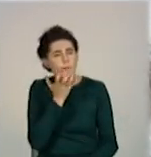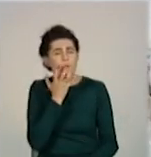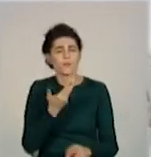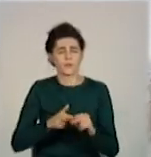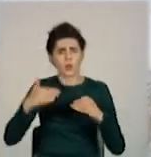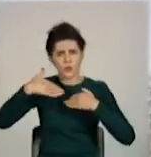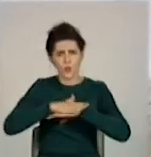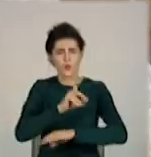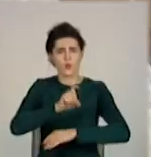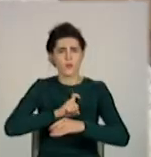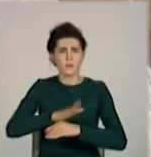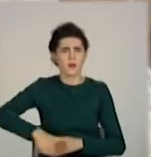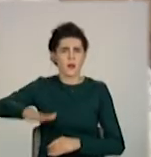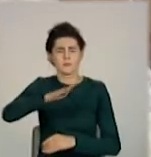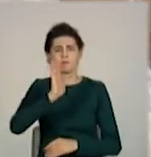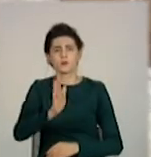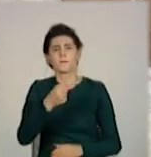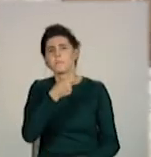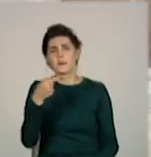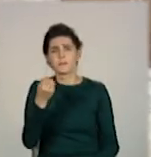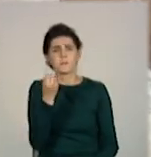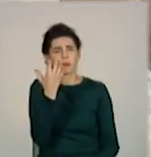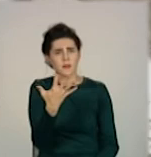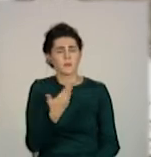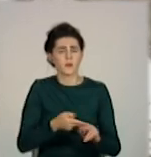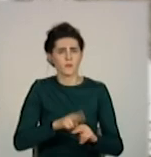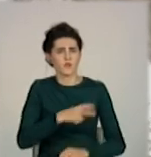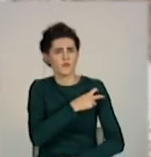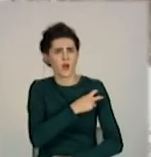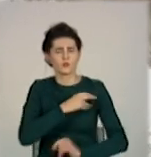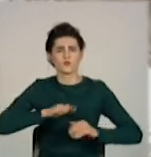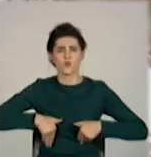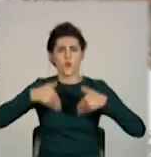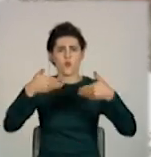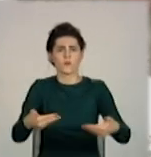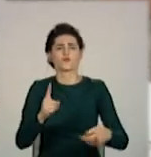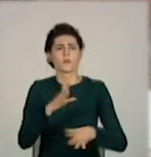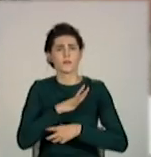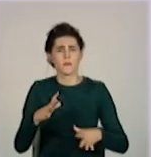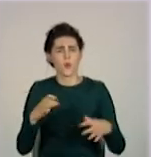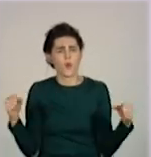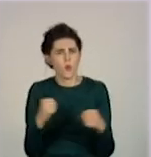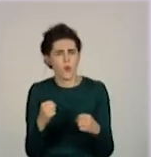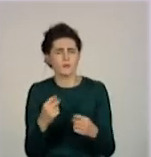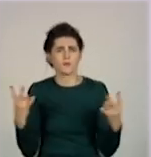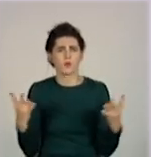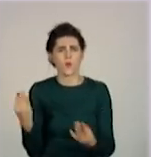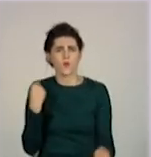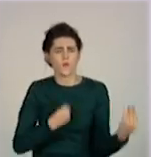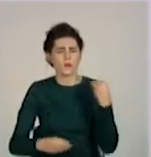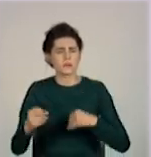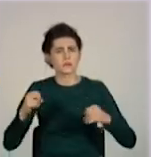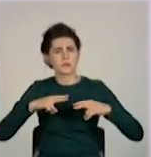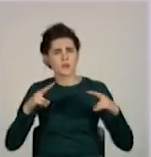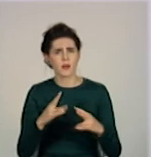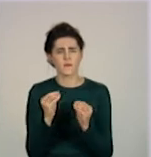Донбасі прогнозують до мінус 15 градусів. Тож медики радять, як уберегтися від переохолодження. Одягатися в холодне час року